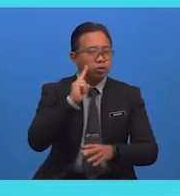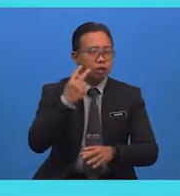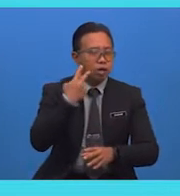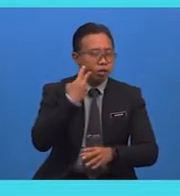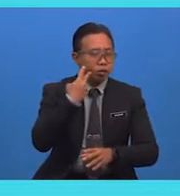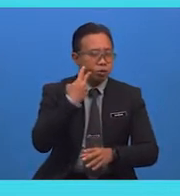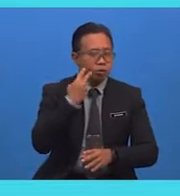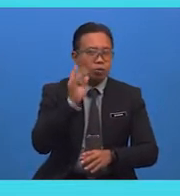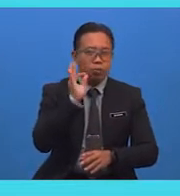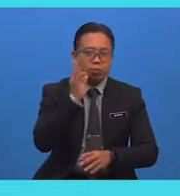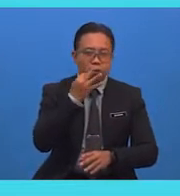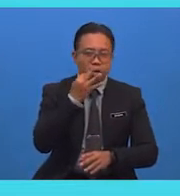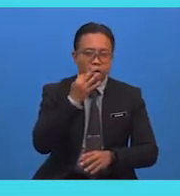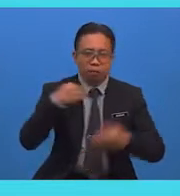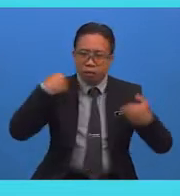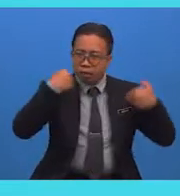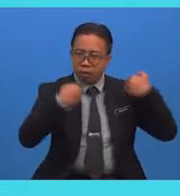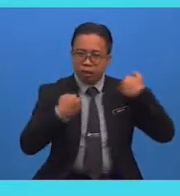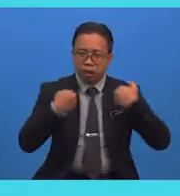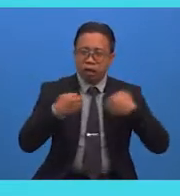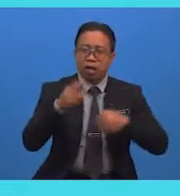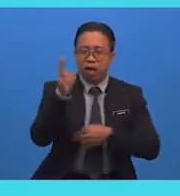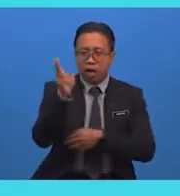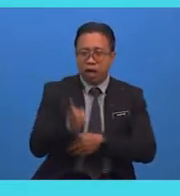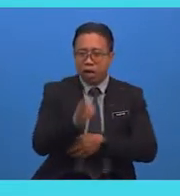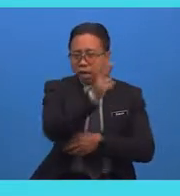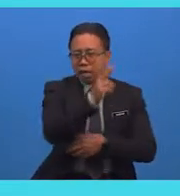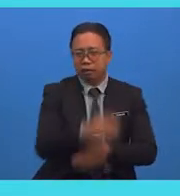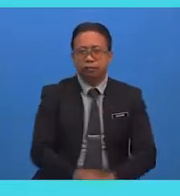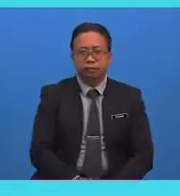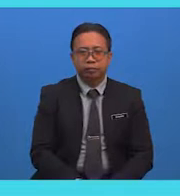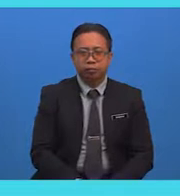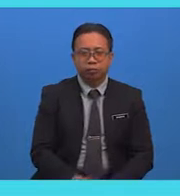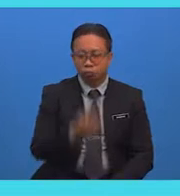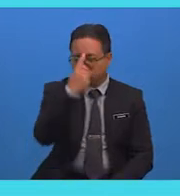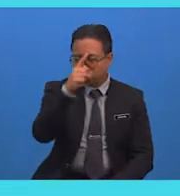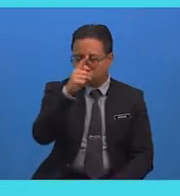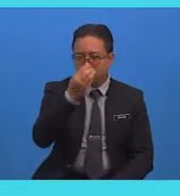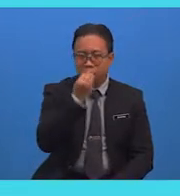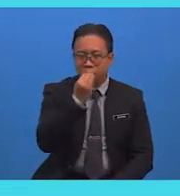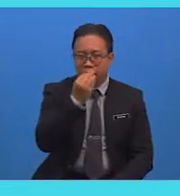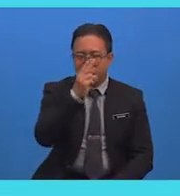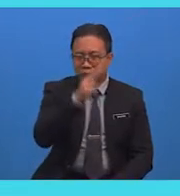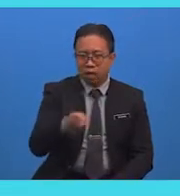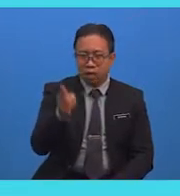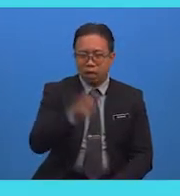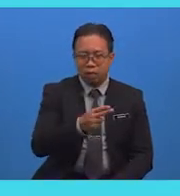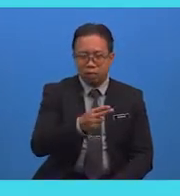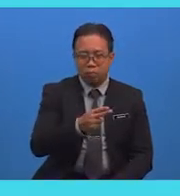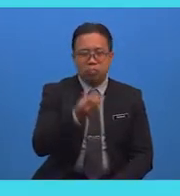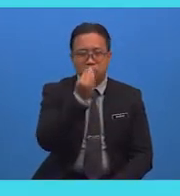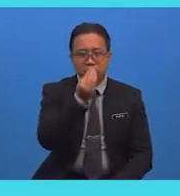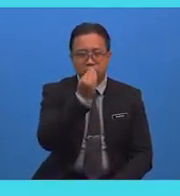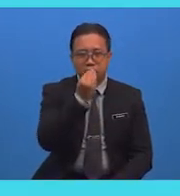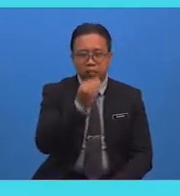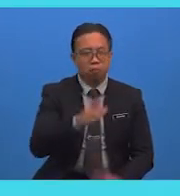dan binatang yang halal dimakan. Manakala bagi makanan yang haram, bahannya adalah bahan yang haram dimakan